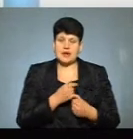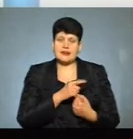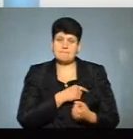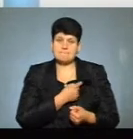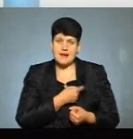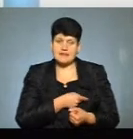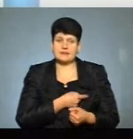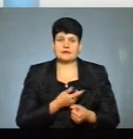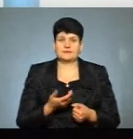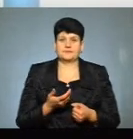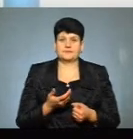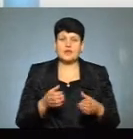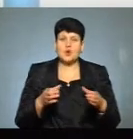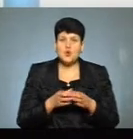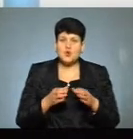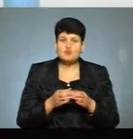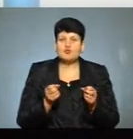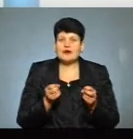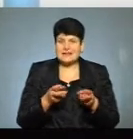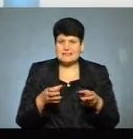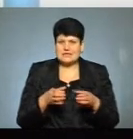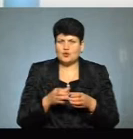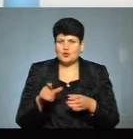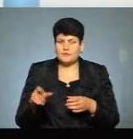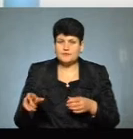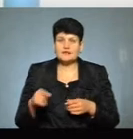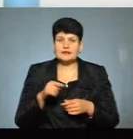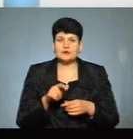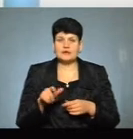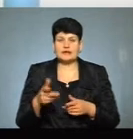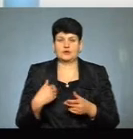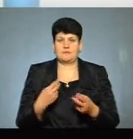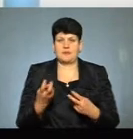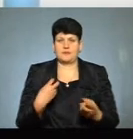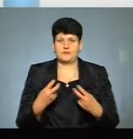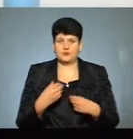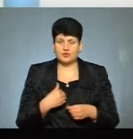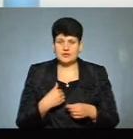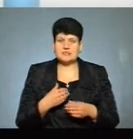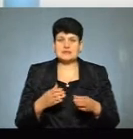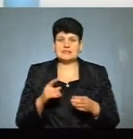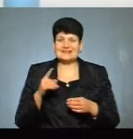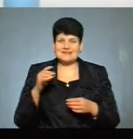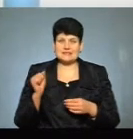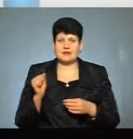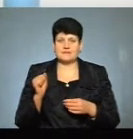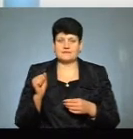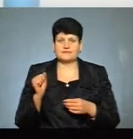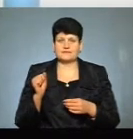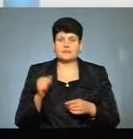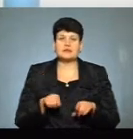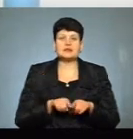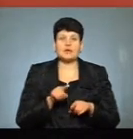і групу ризику тих пацієнтів, які до нас звернулися саме за